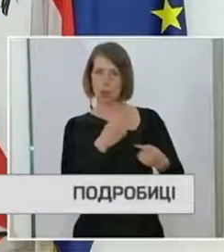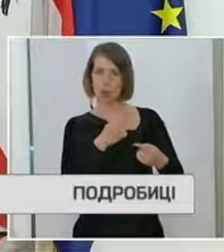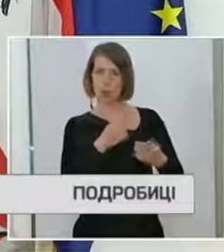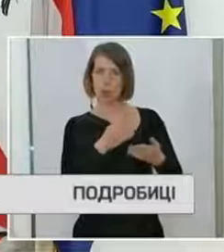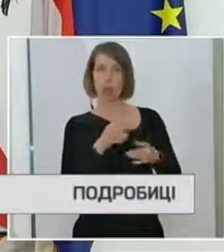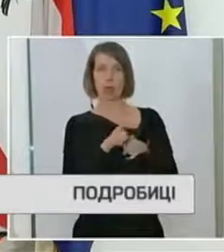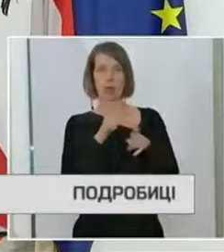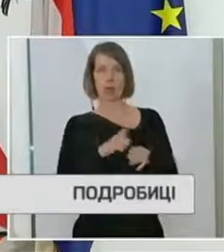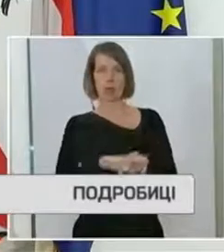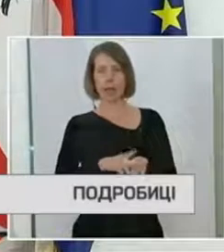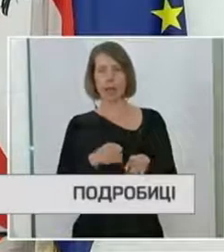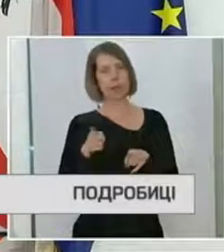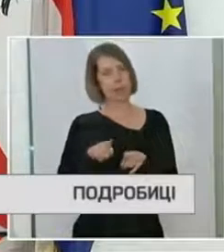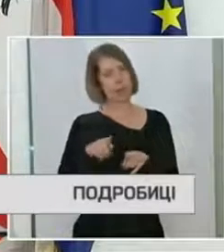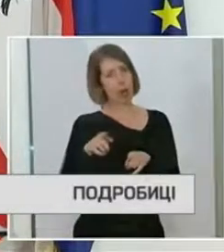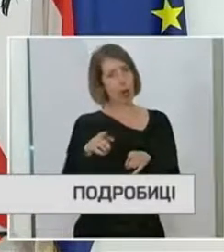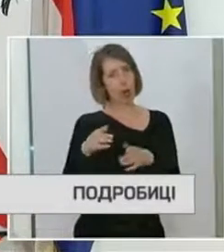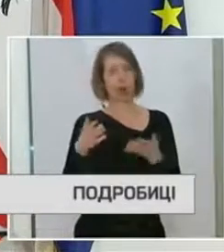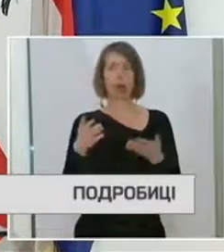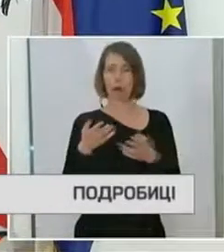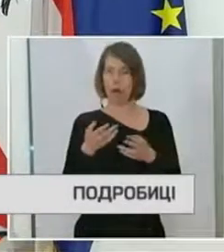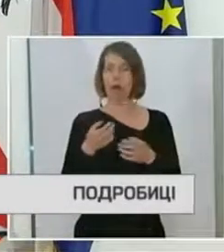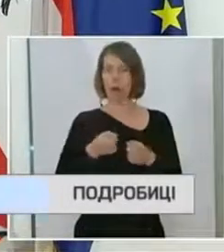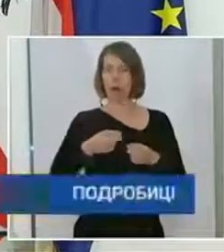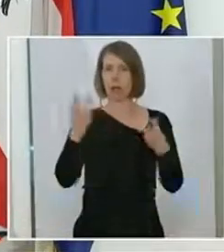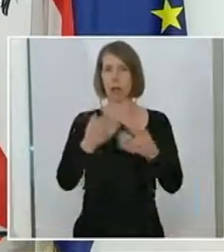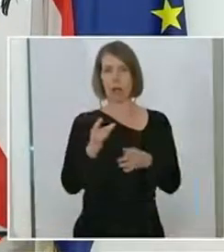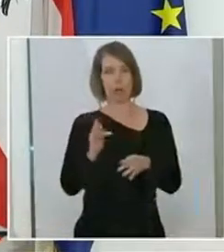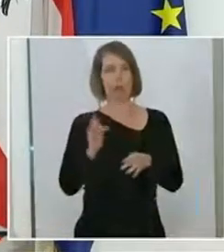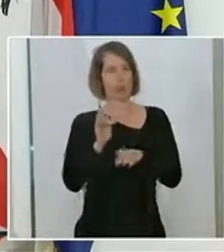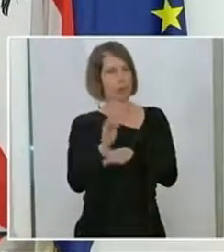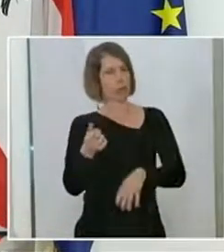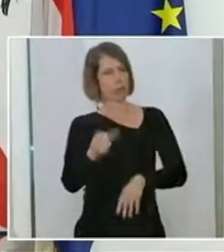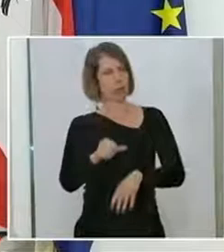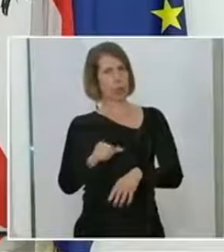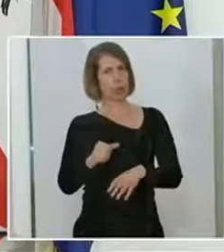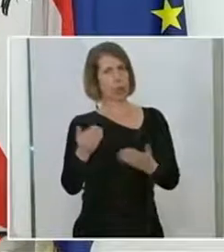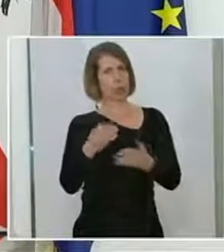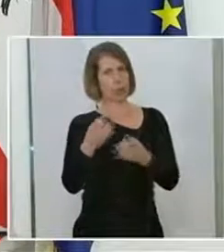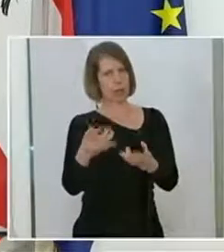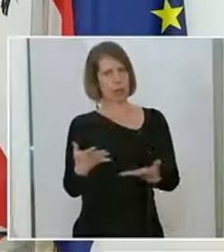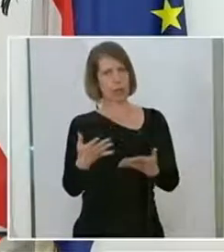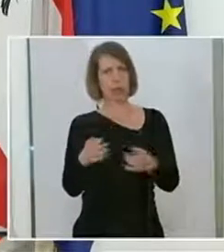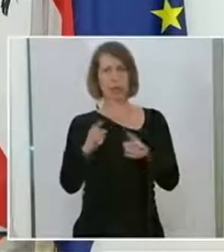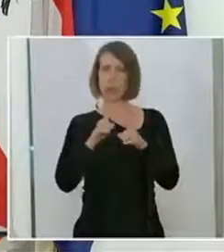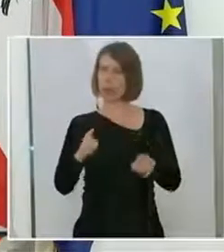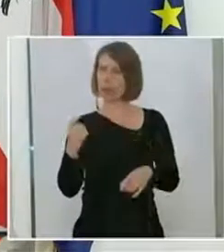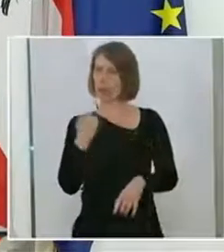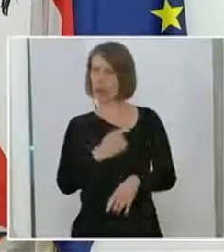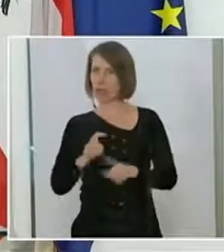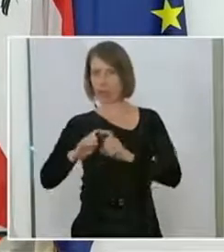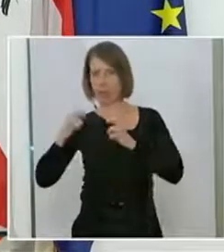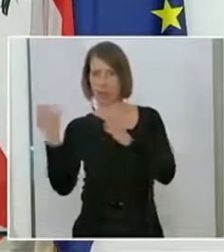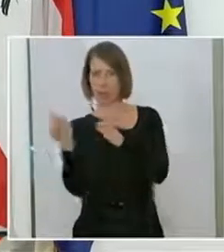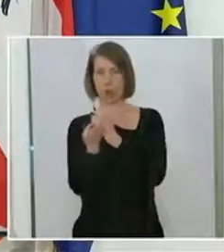інша структура, так звана керівна рада з питань охорони здоров'я, уклала різні угоди з фармацевтичними компаніями, що явно